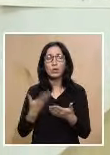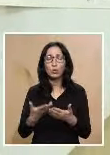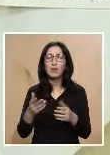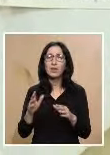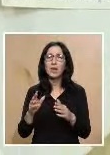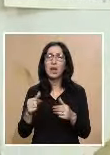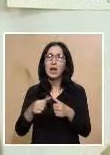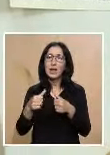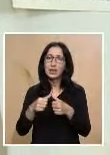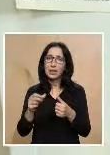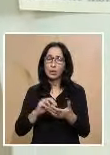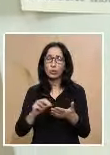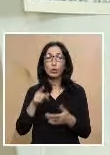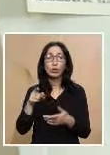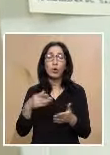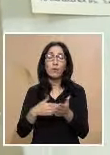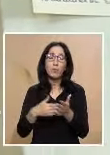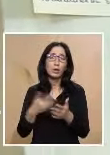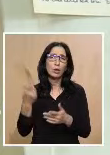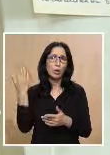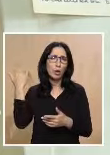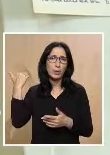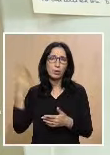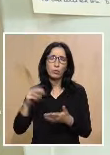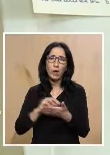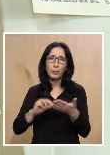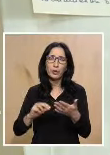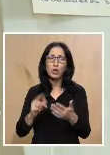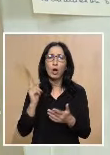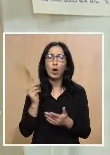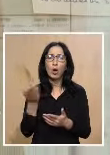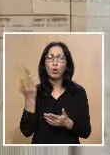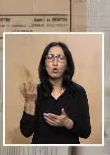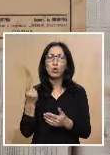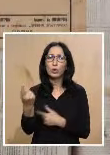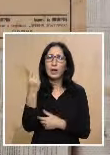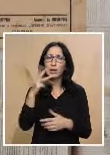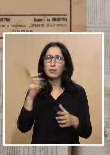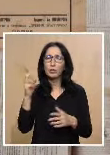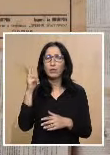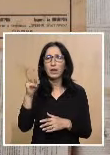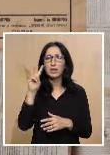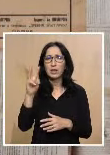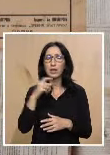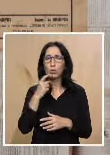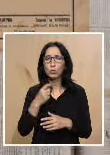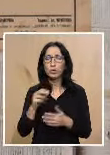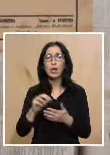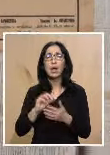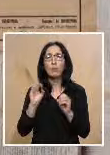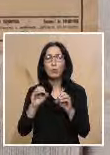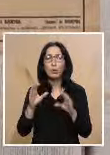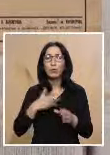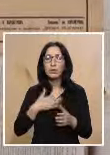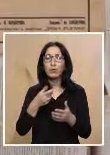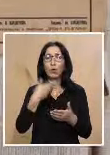на литературата, въпреки че той пише и преди това, още от 1923 година като ученик. Той публикува свои